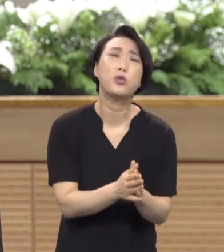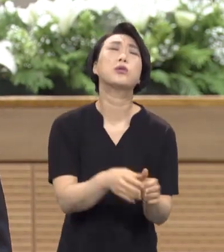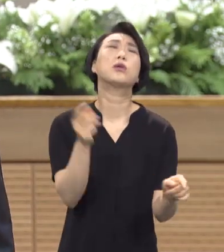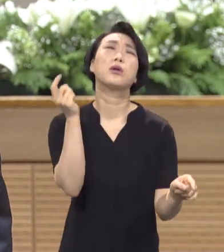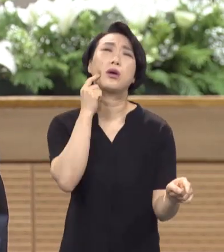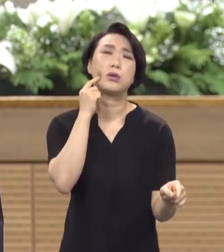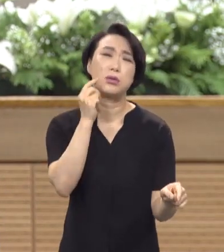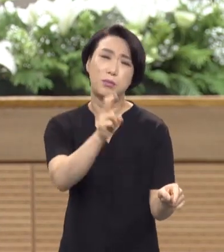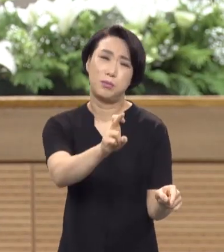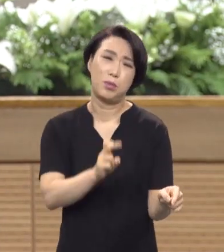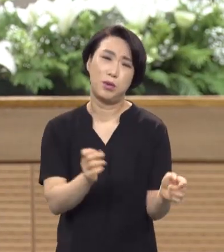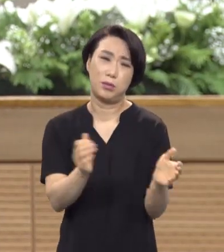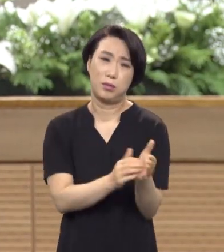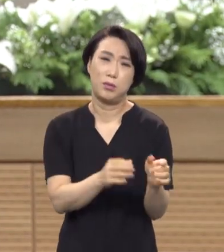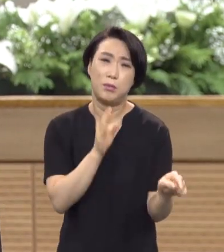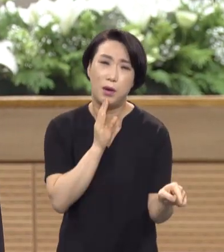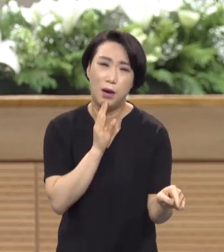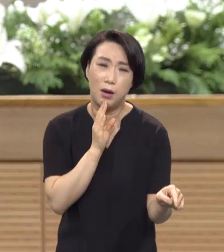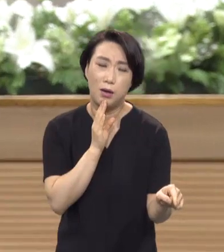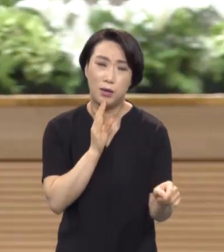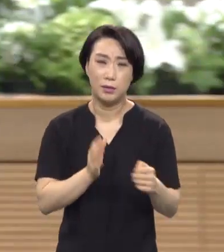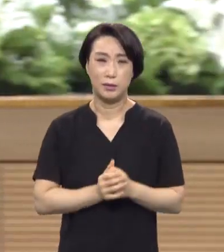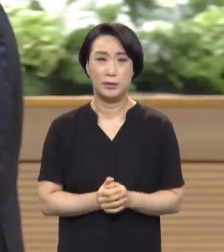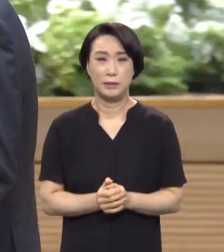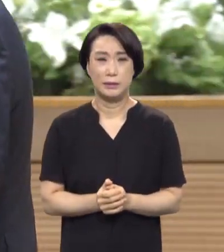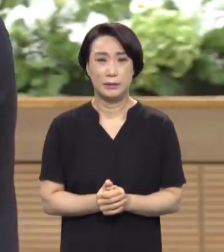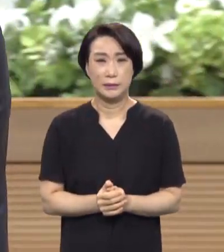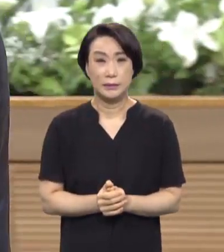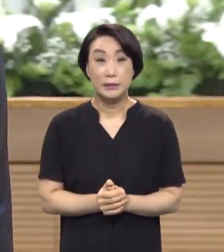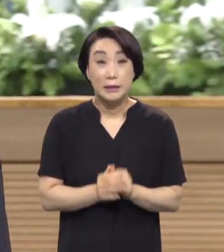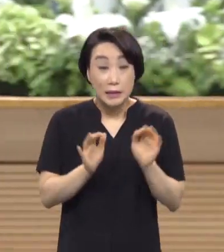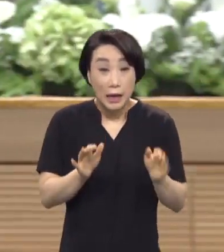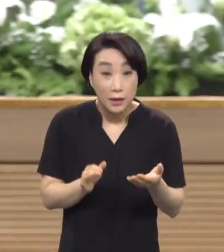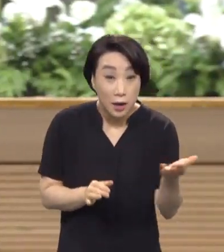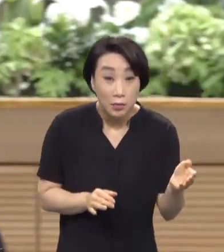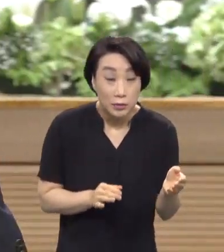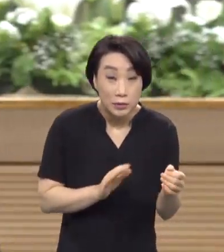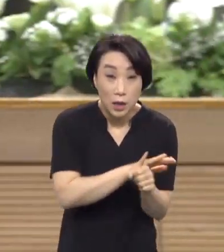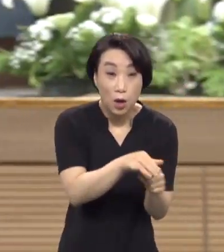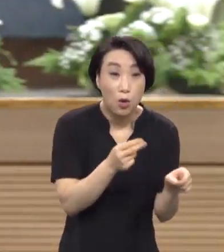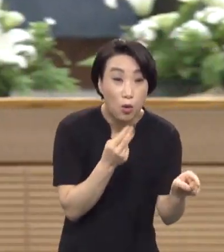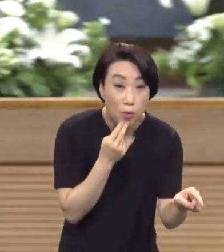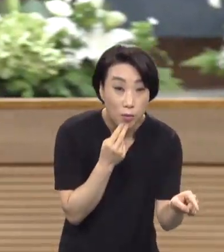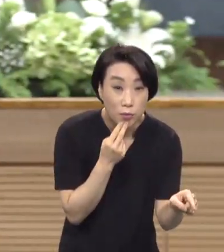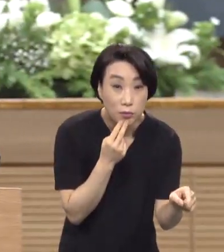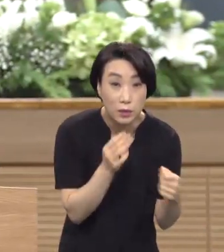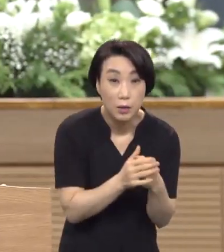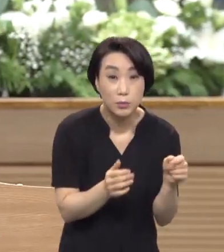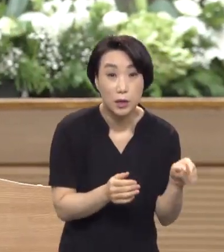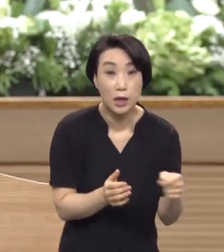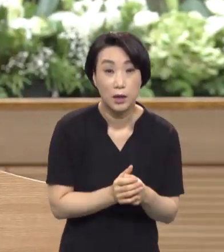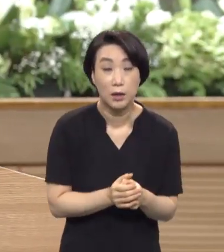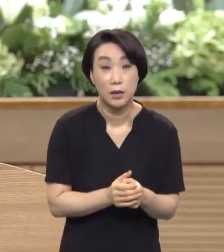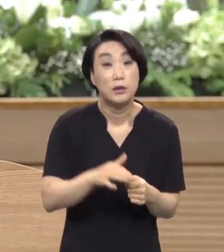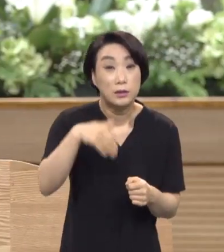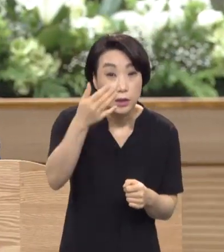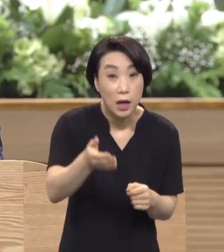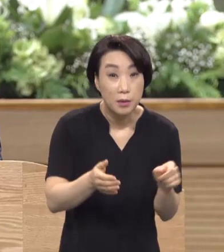거짓말. 응? 거짓말. 응? 그래 이렇게 사랑하지 아니오. 그